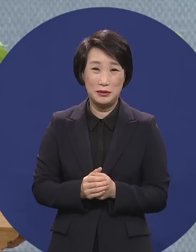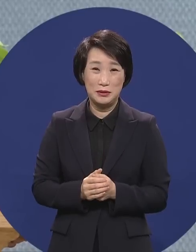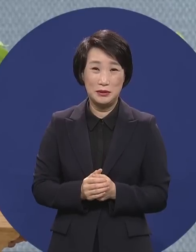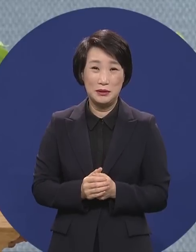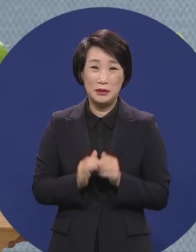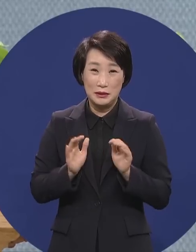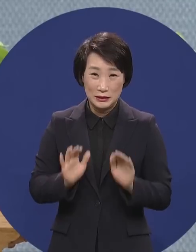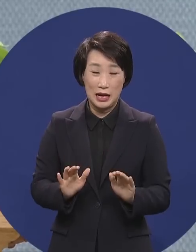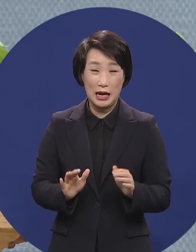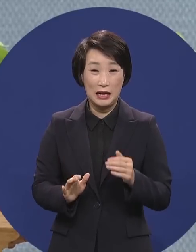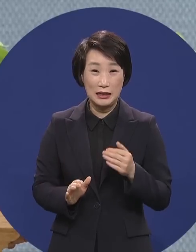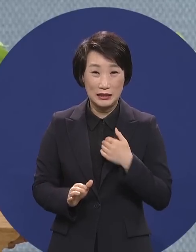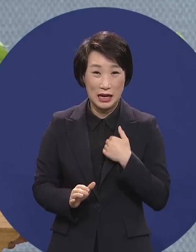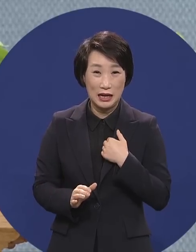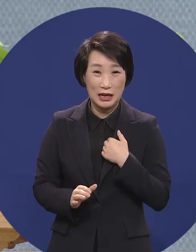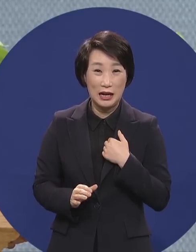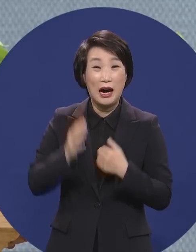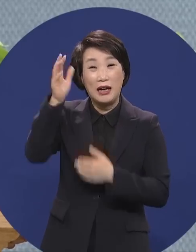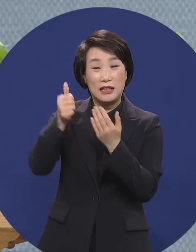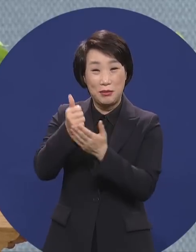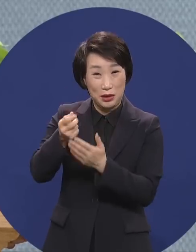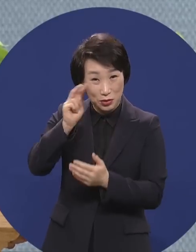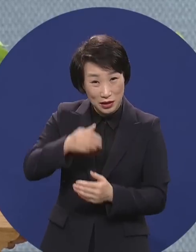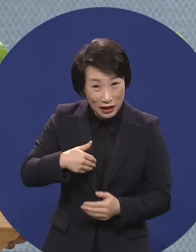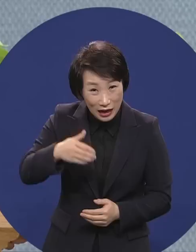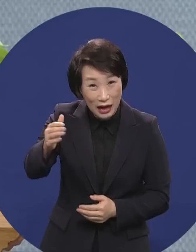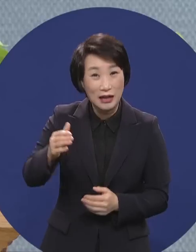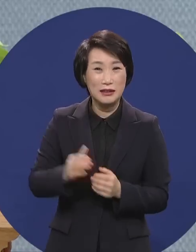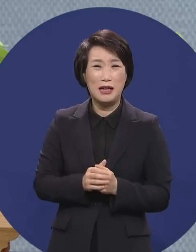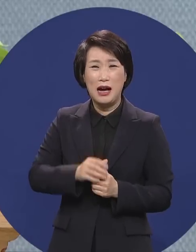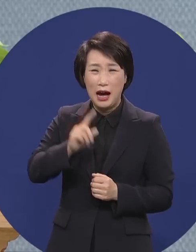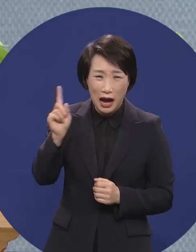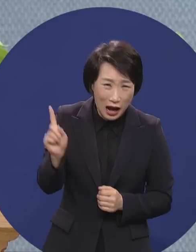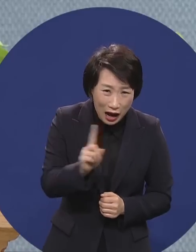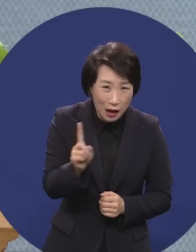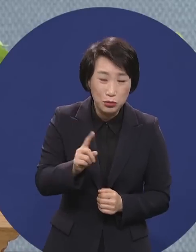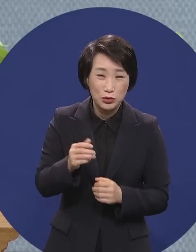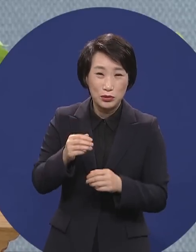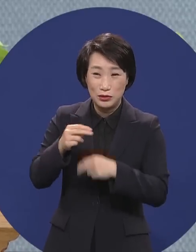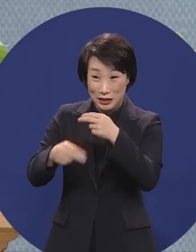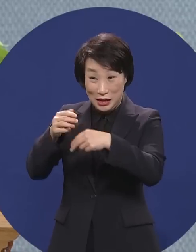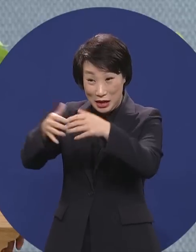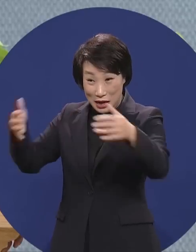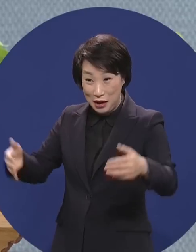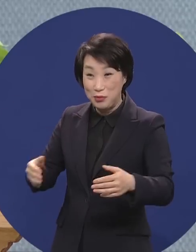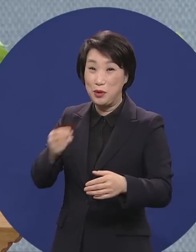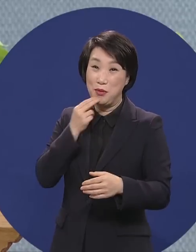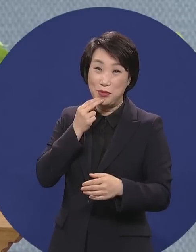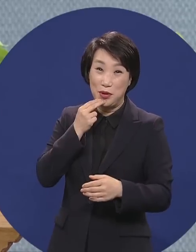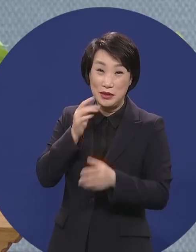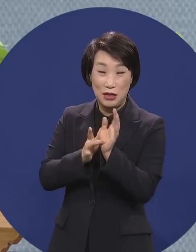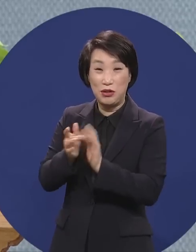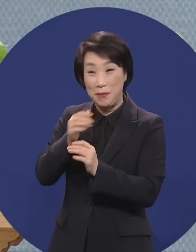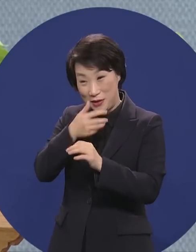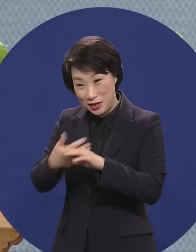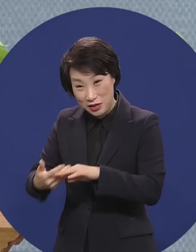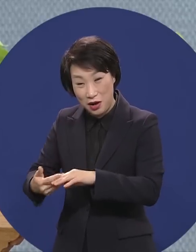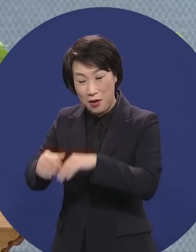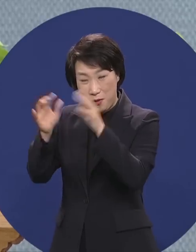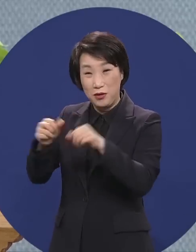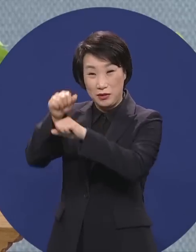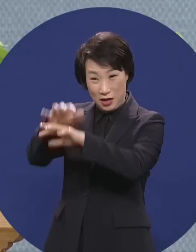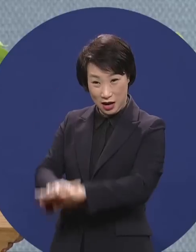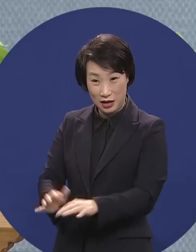응? 네가 나에게 돌아올 아무런 담이 없어. 예수가 피 흘려